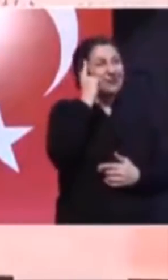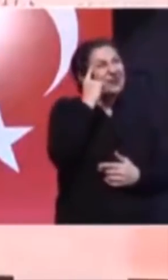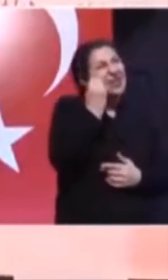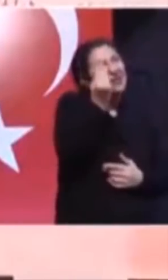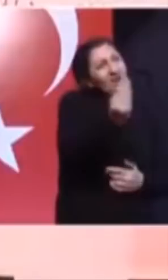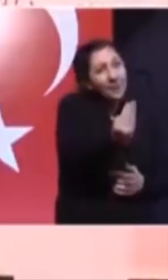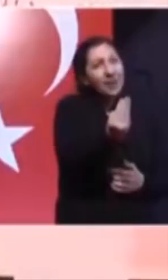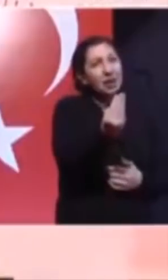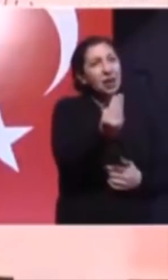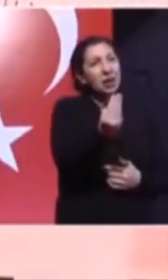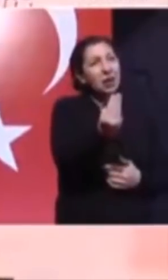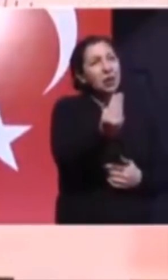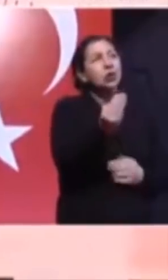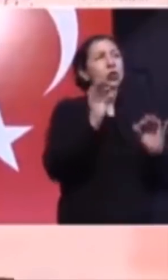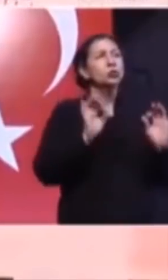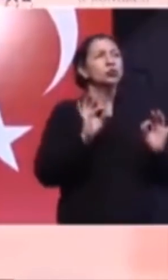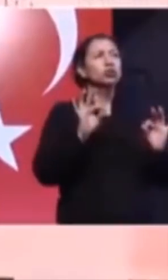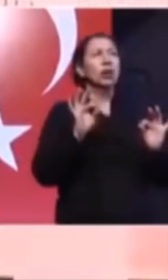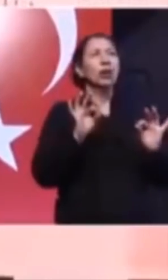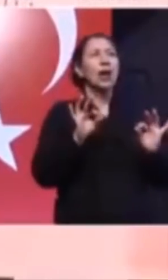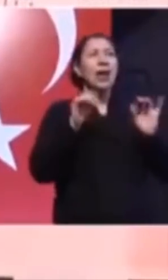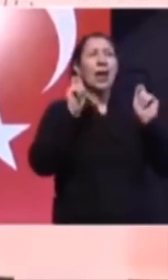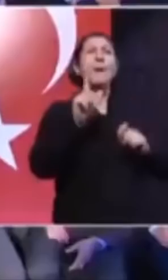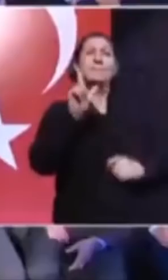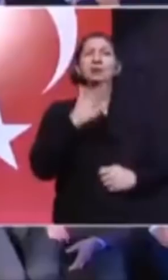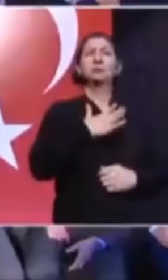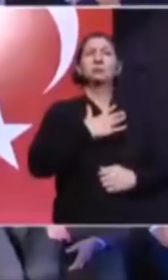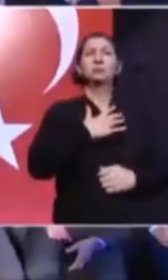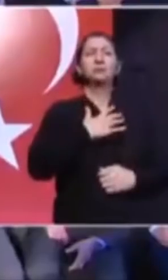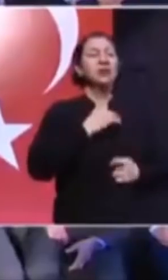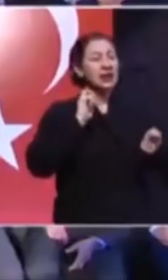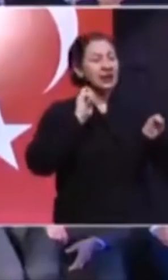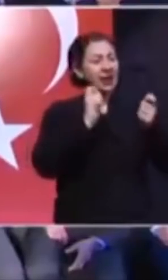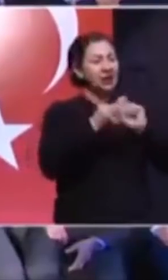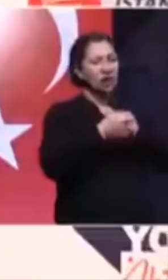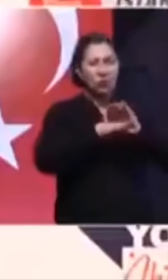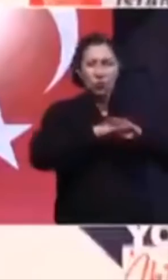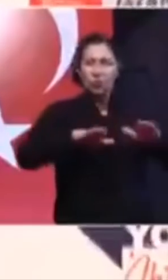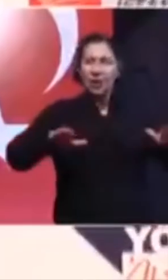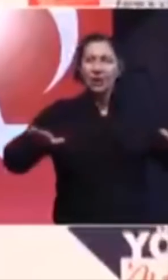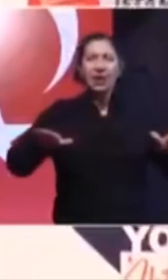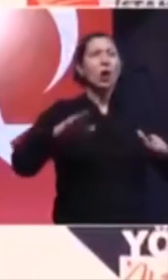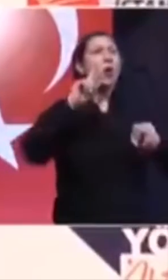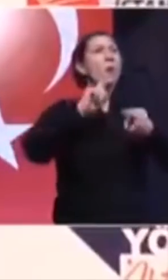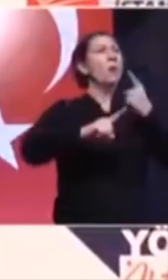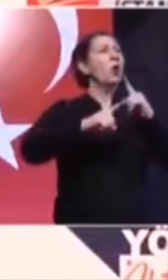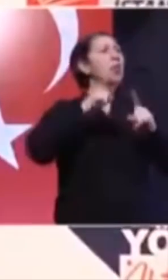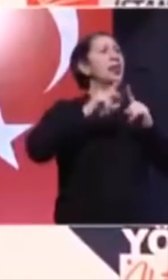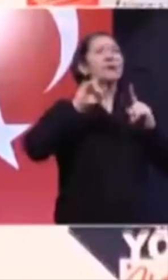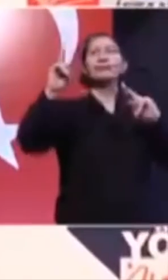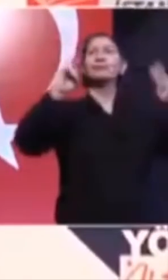öneride bulunmayı mutlaka yerine getirmeliyim. Değişen düzen siyasi